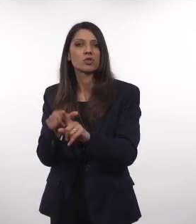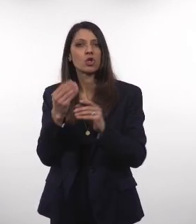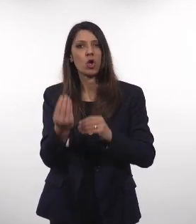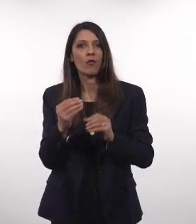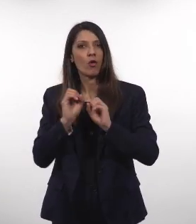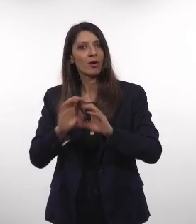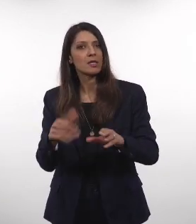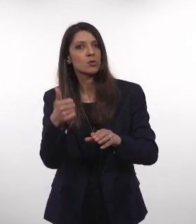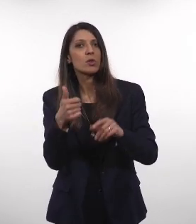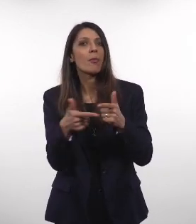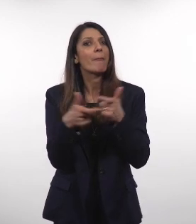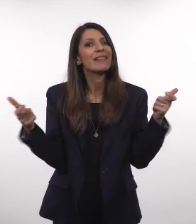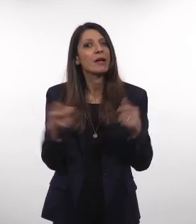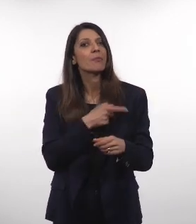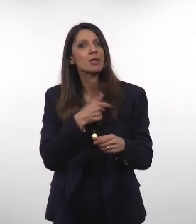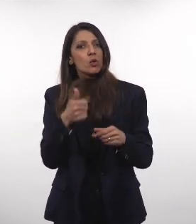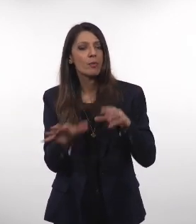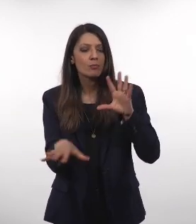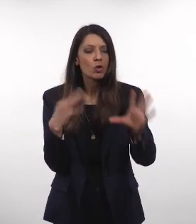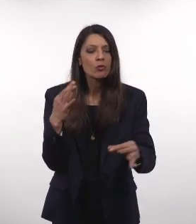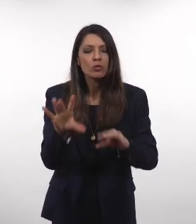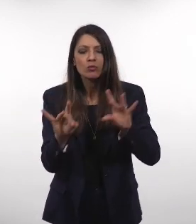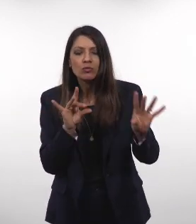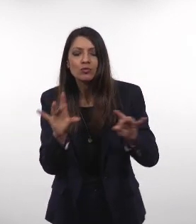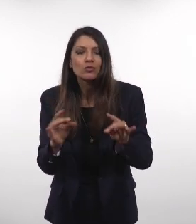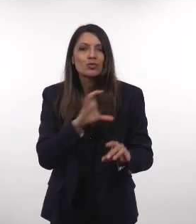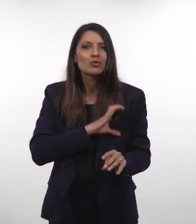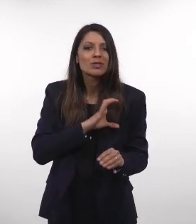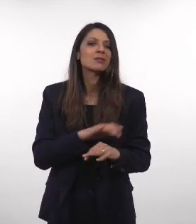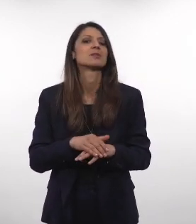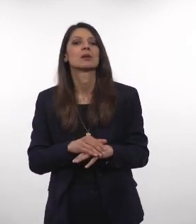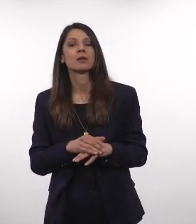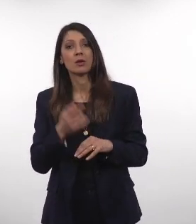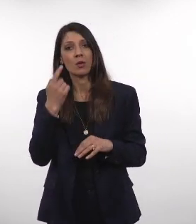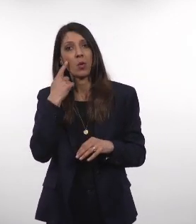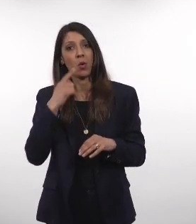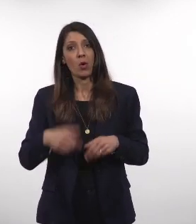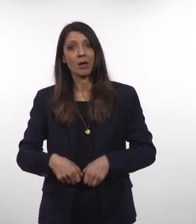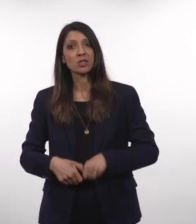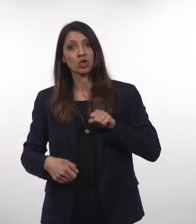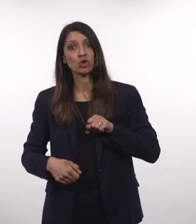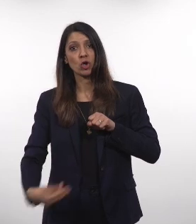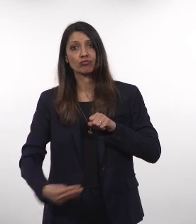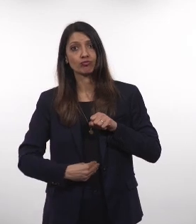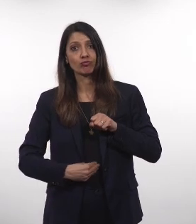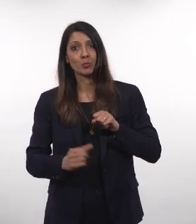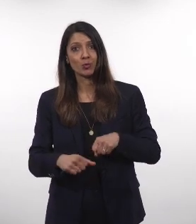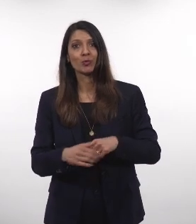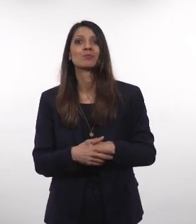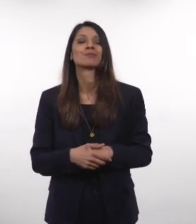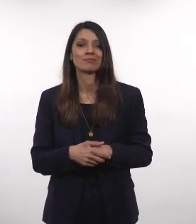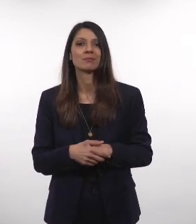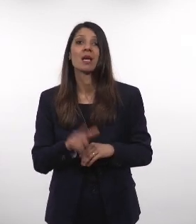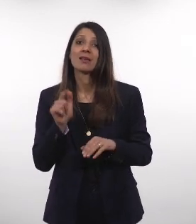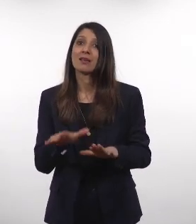matériel médical. Très bien. Et j'écoute dessous? Je soulève le t-shirt? Il faut